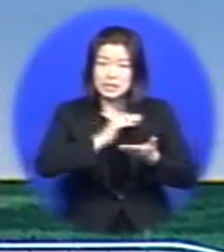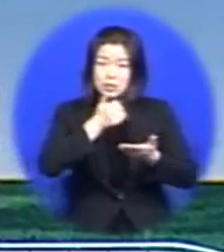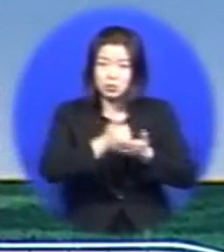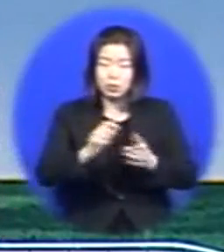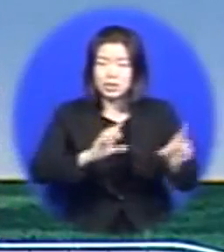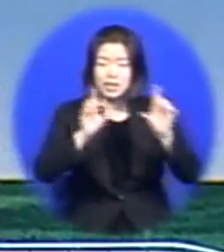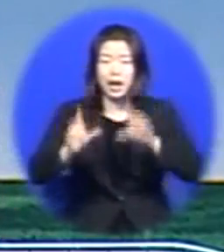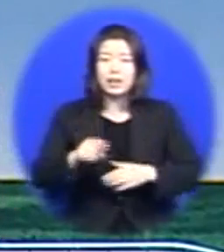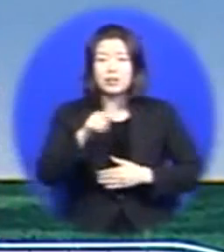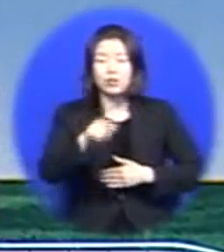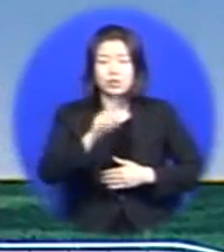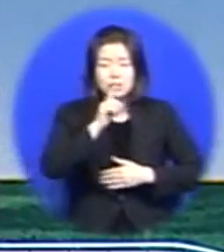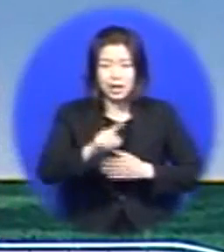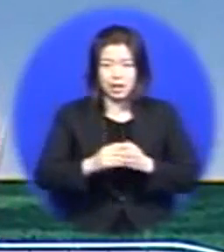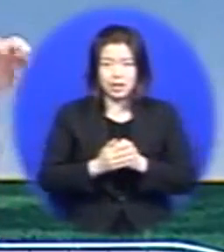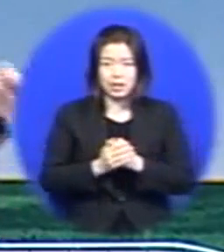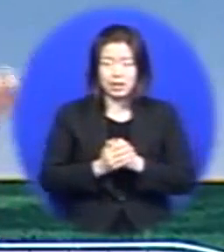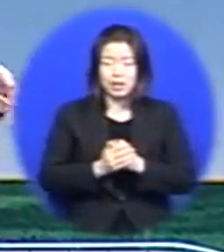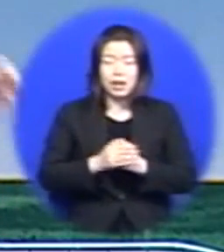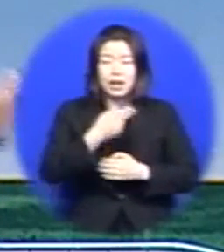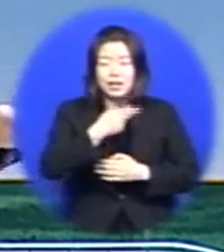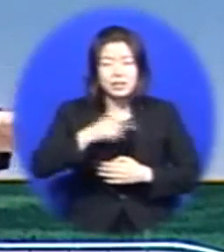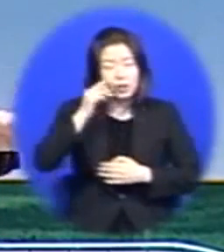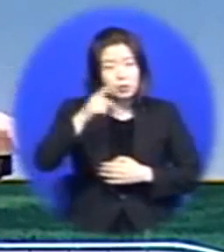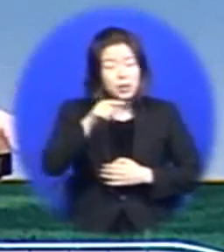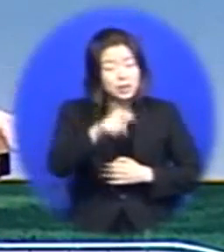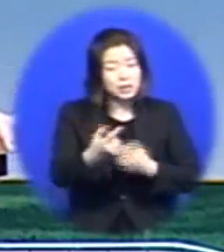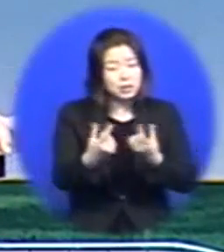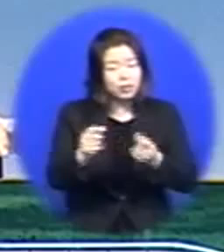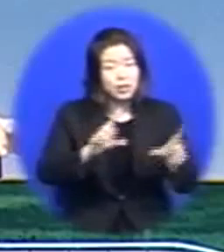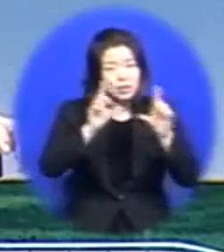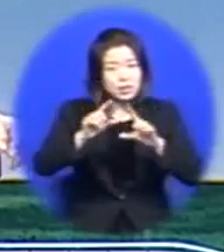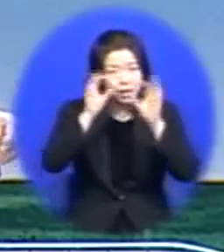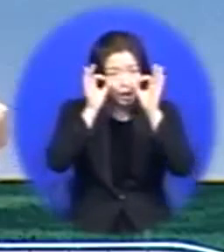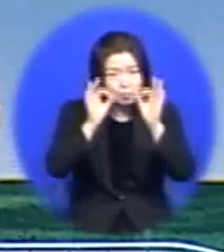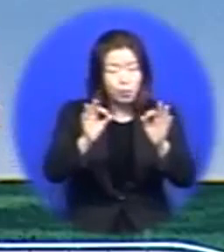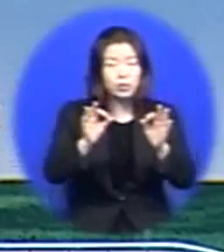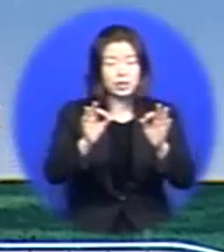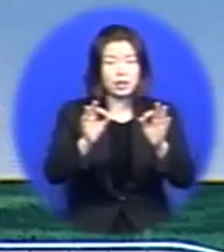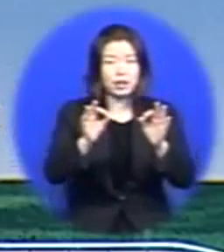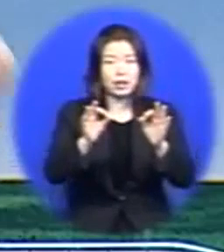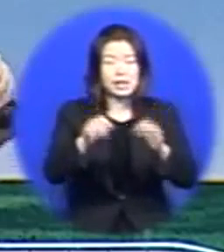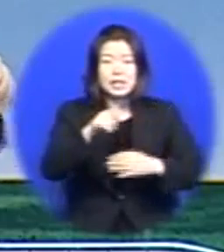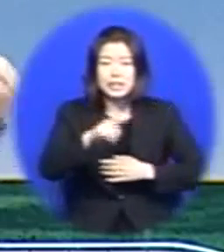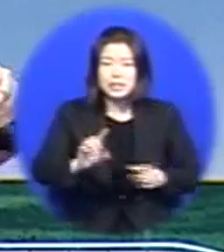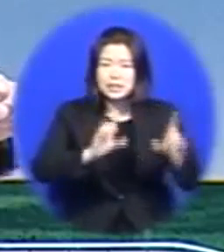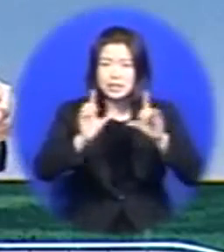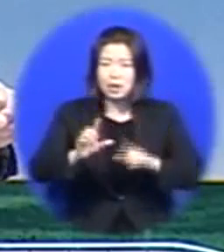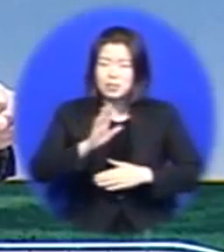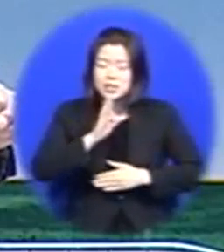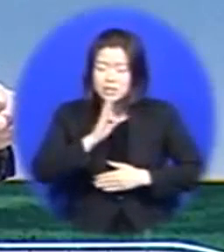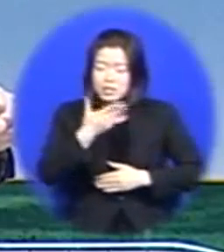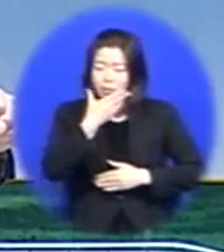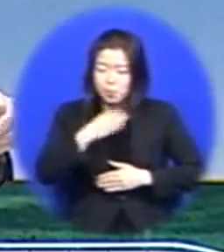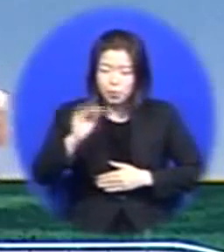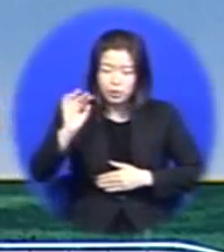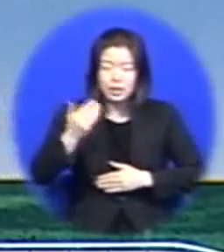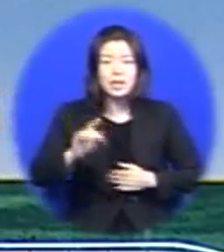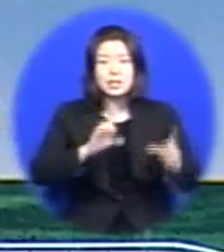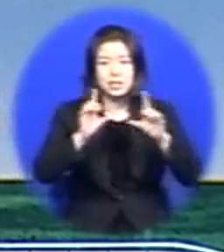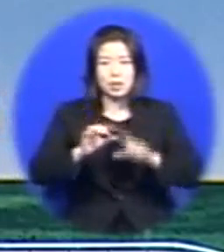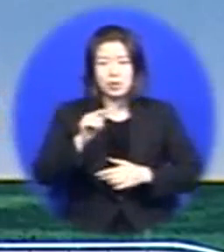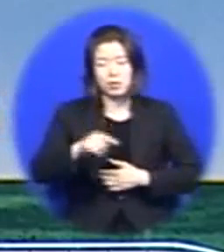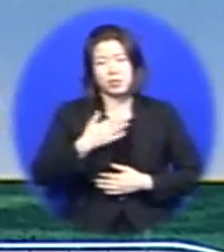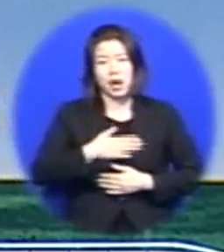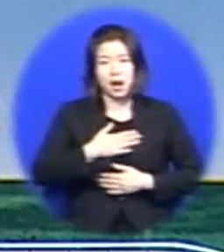것이라. 사도 바울이 자기가 그렇게 살아보니까 이 삶이 진짜 복된 삶이라,